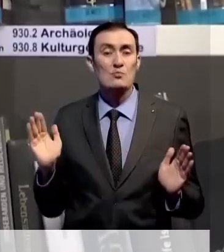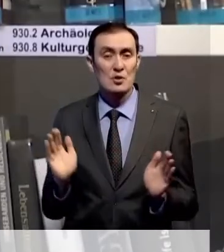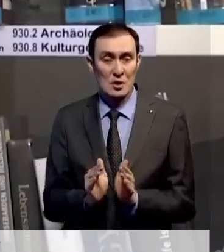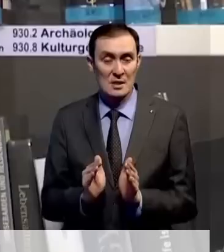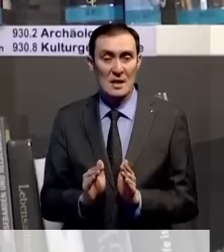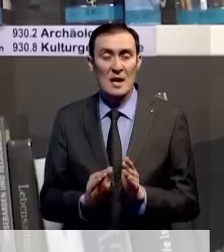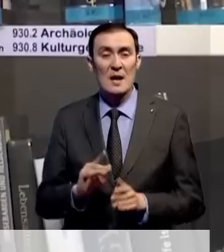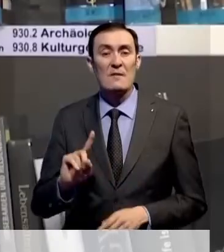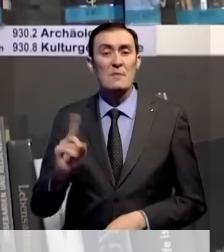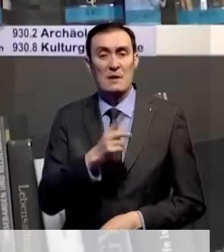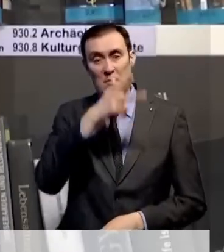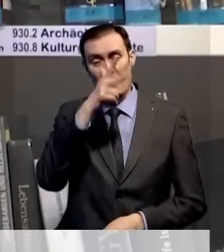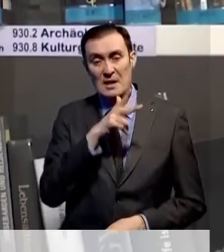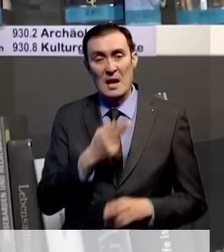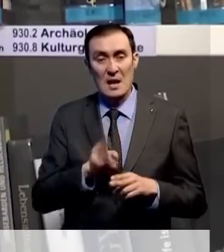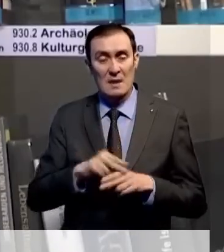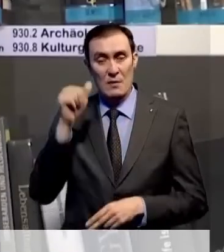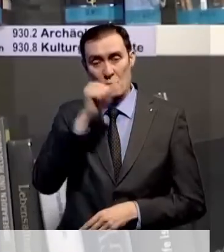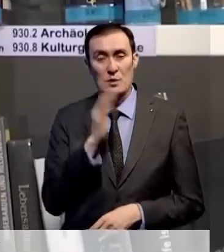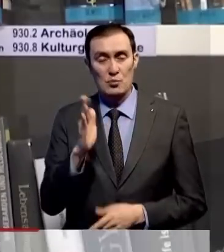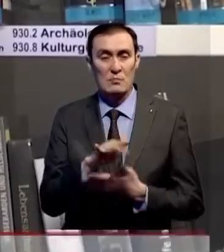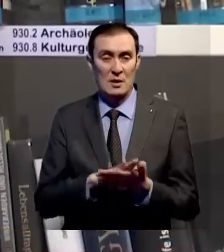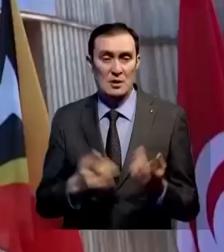в первом квартале этого года и далее.